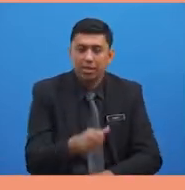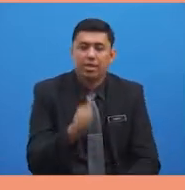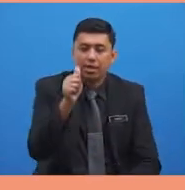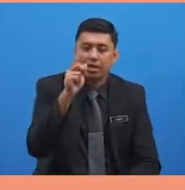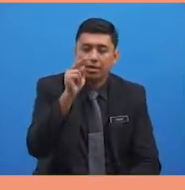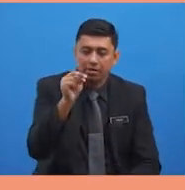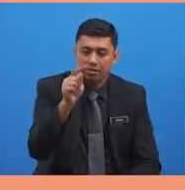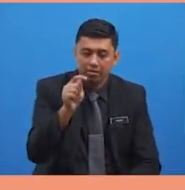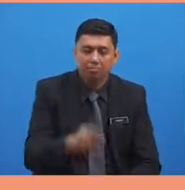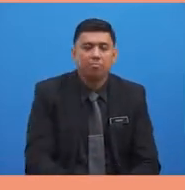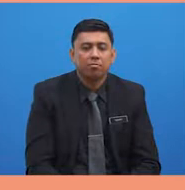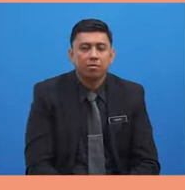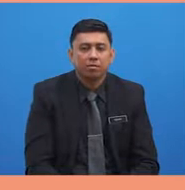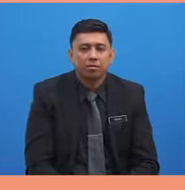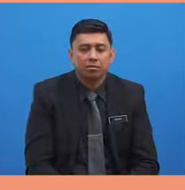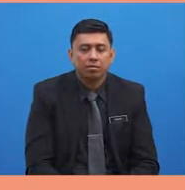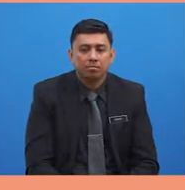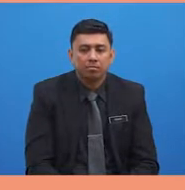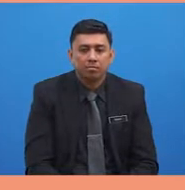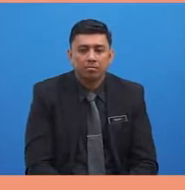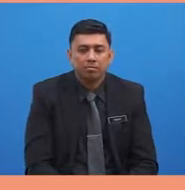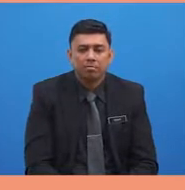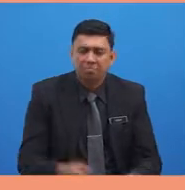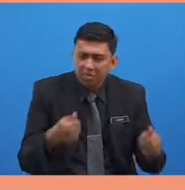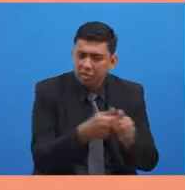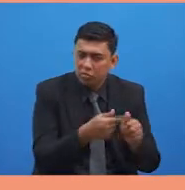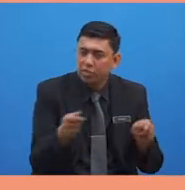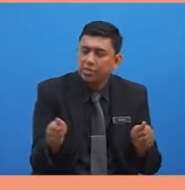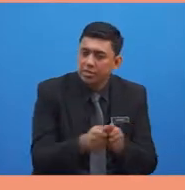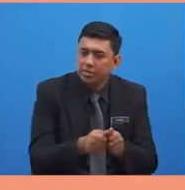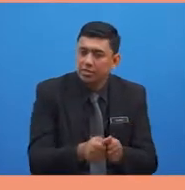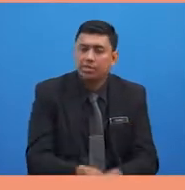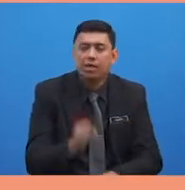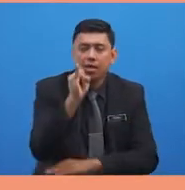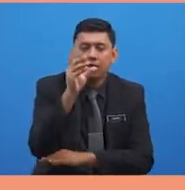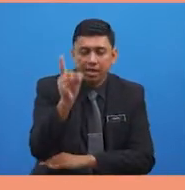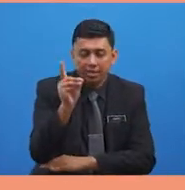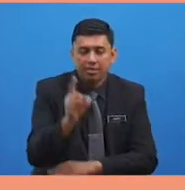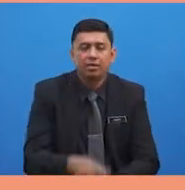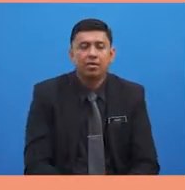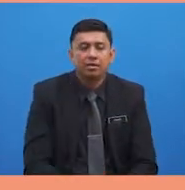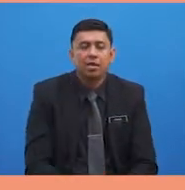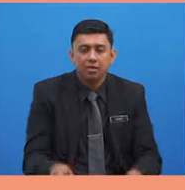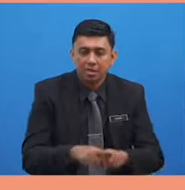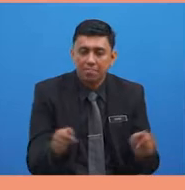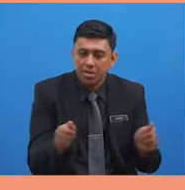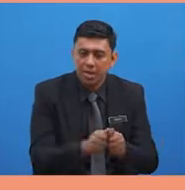type sama dengan teks, diikuti dengan ID sama dengan